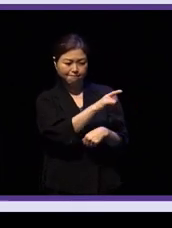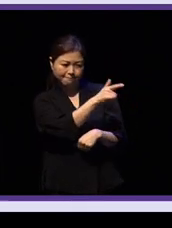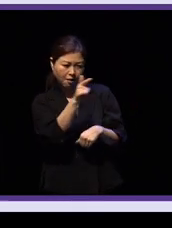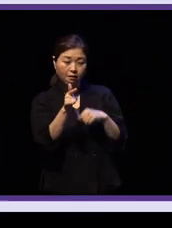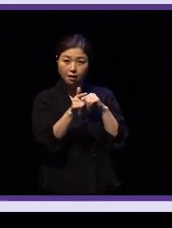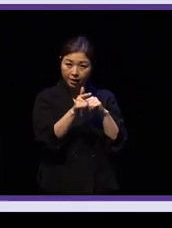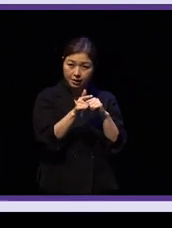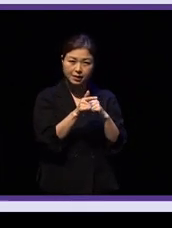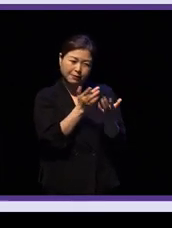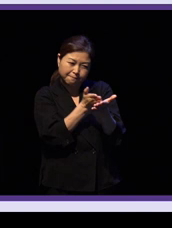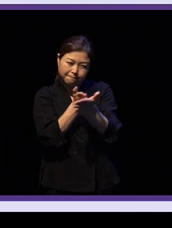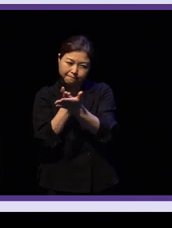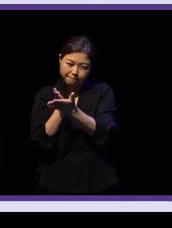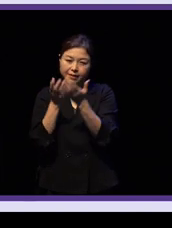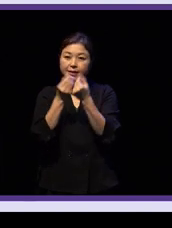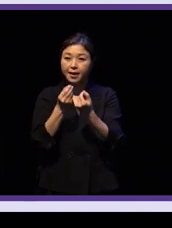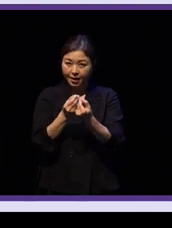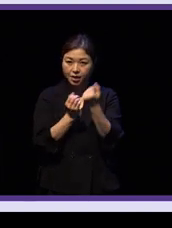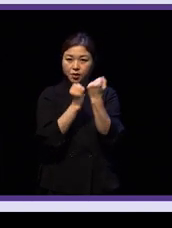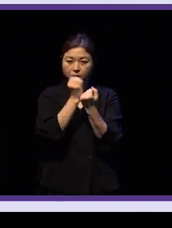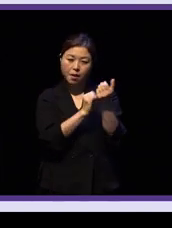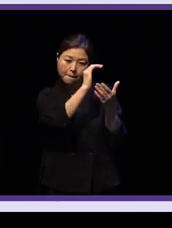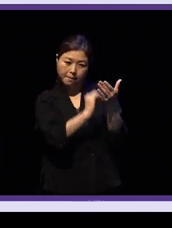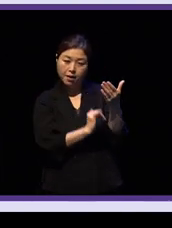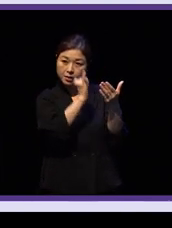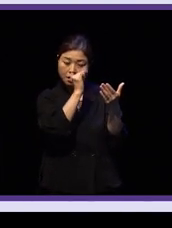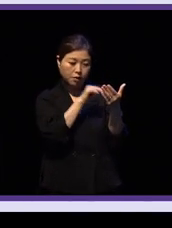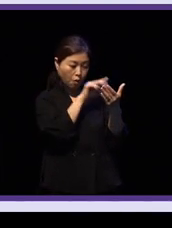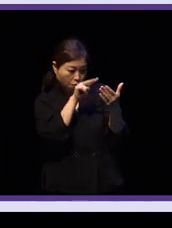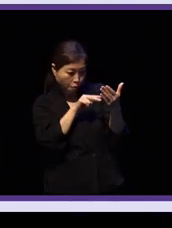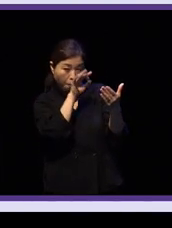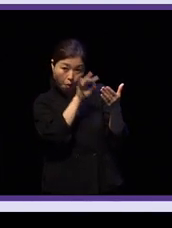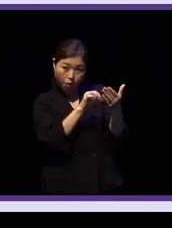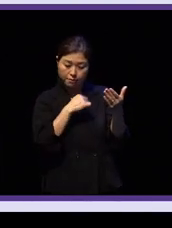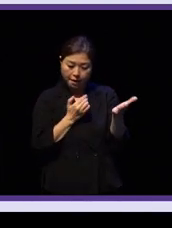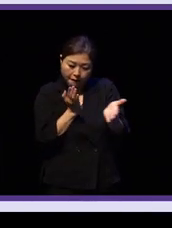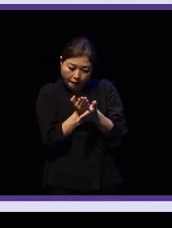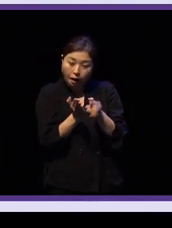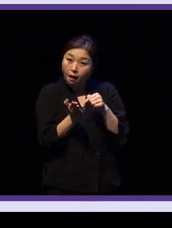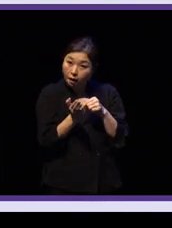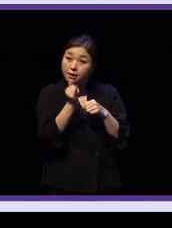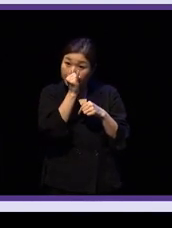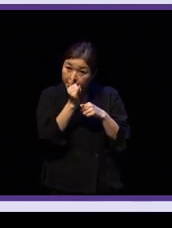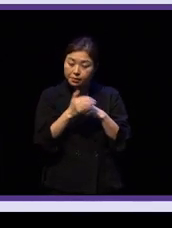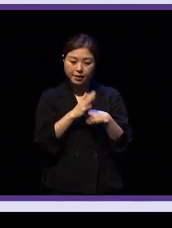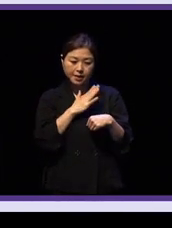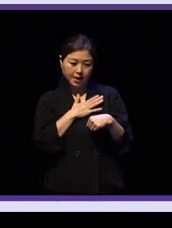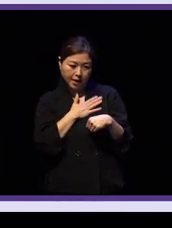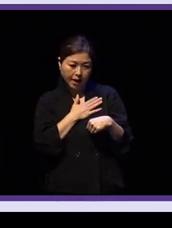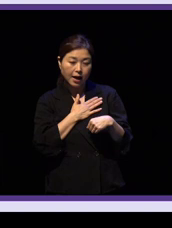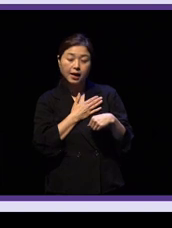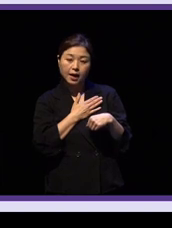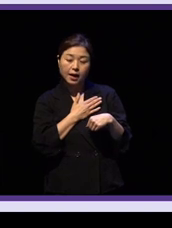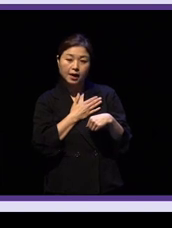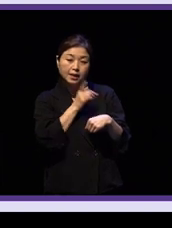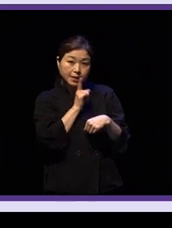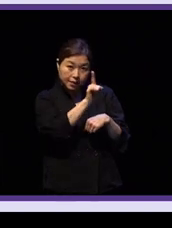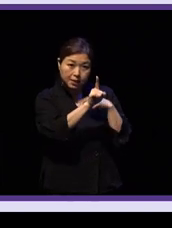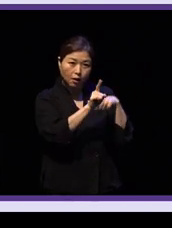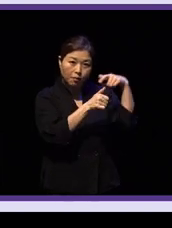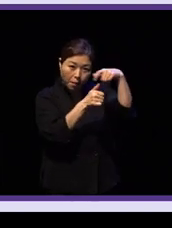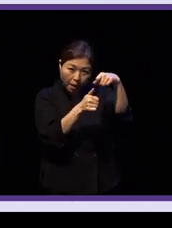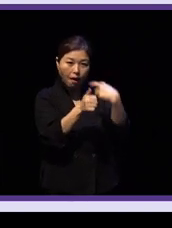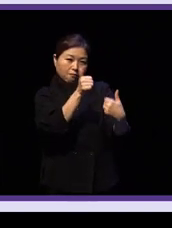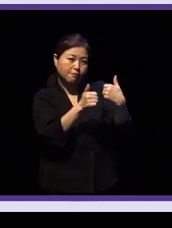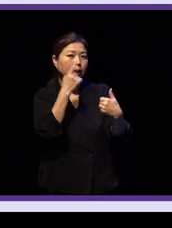예시들을 제안해 드렸고요이 제한 참고하셔서 해당되는 컨소시험관 많은 협의 및 신청